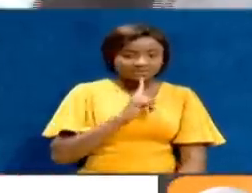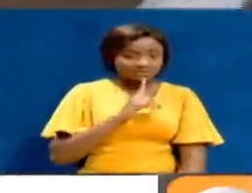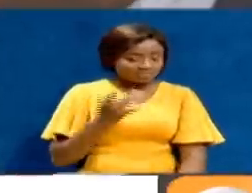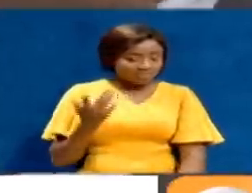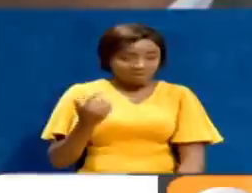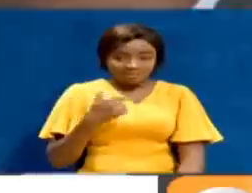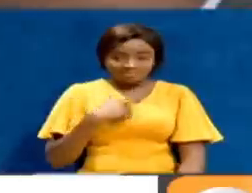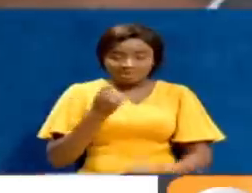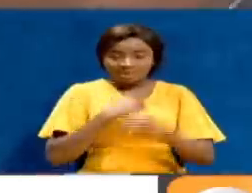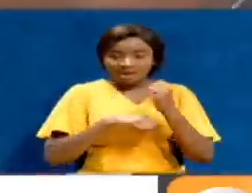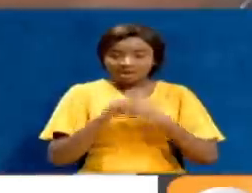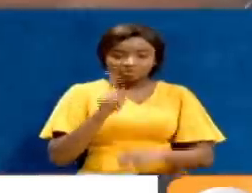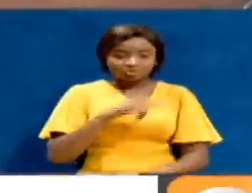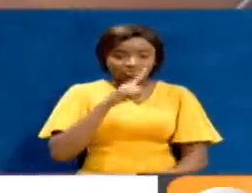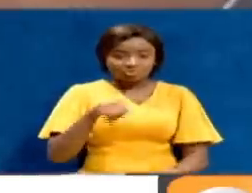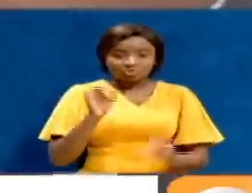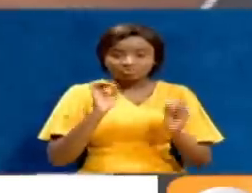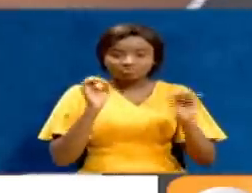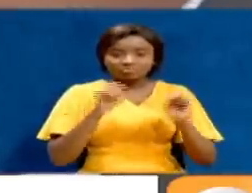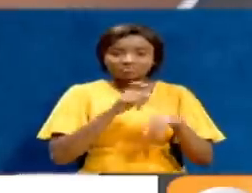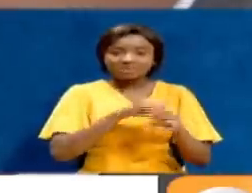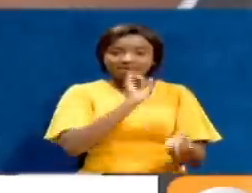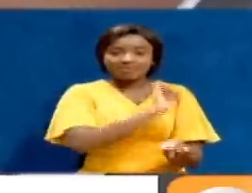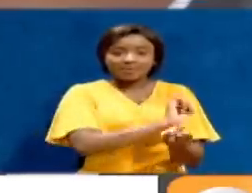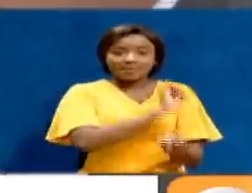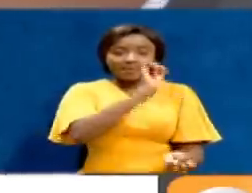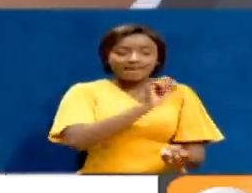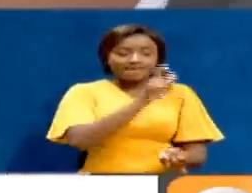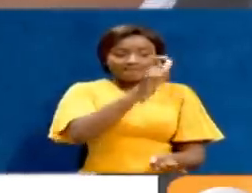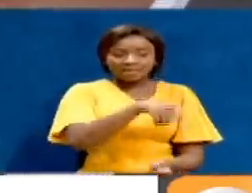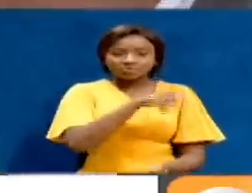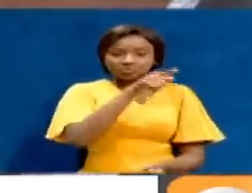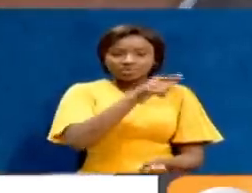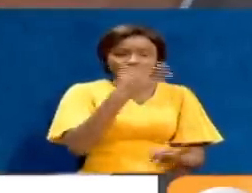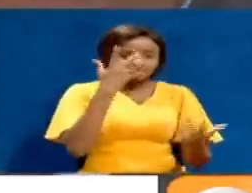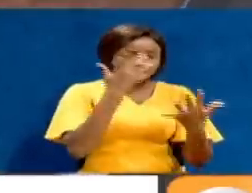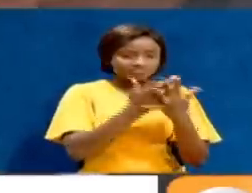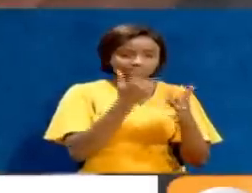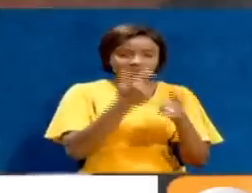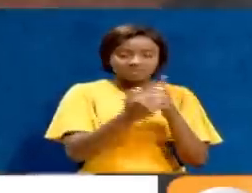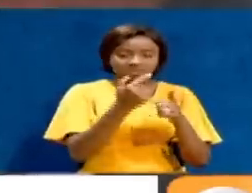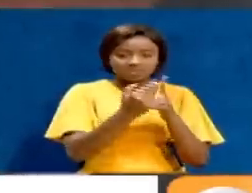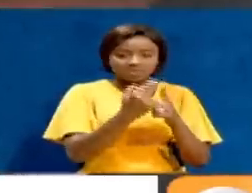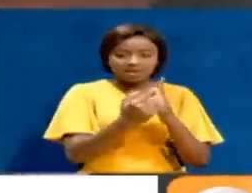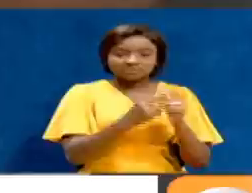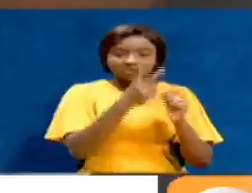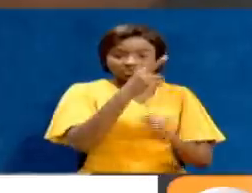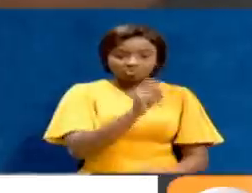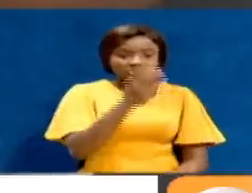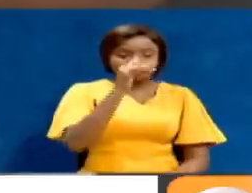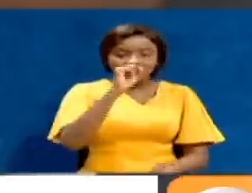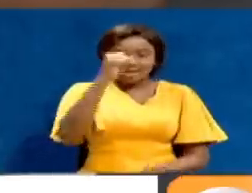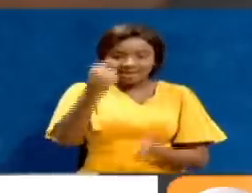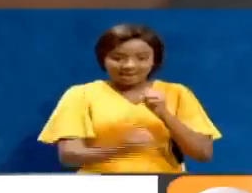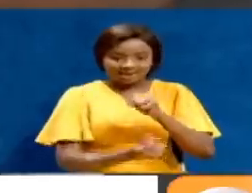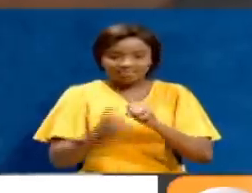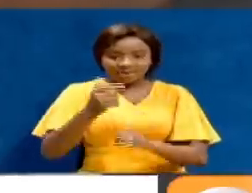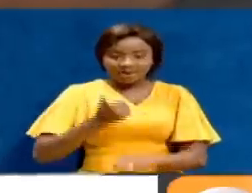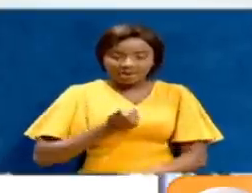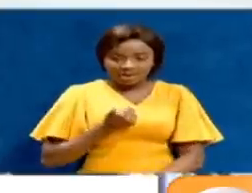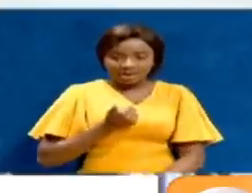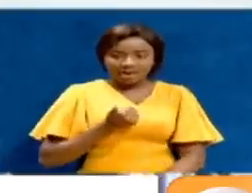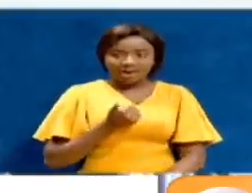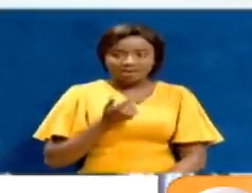kuwa hakufanya kosa alipomwachilia huru Martin Charo, aliyekuwa amefungwa miaka 20 kwa kumdhulumu kimapenzi